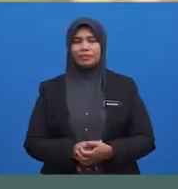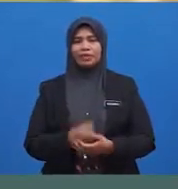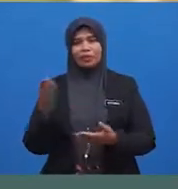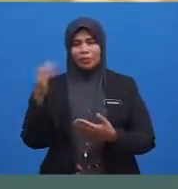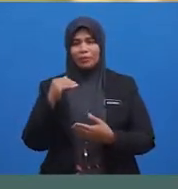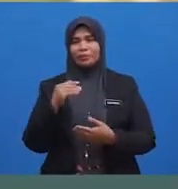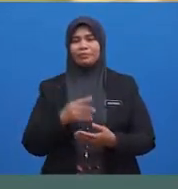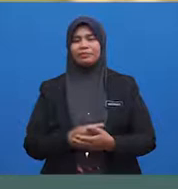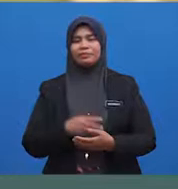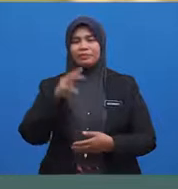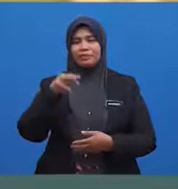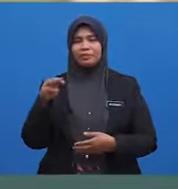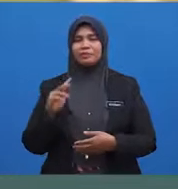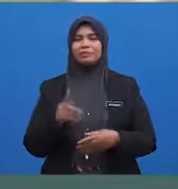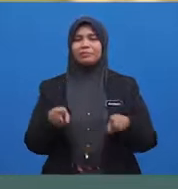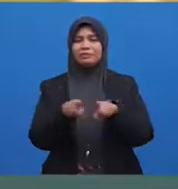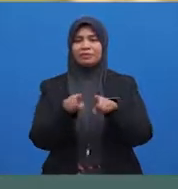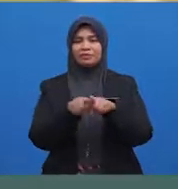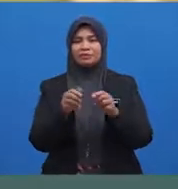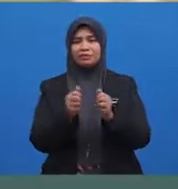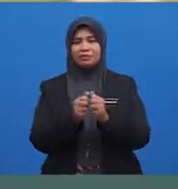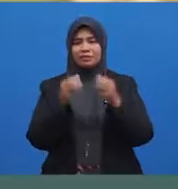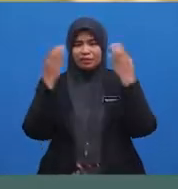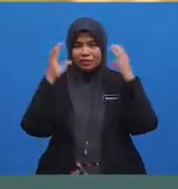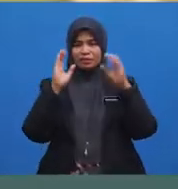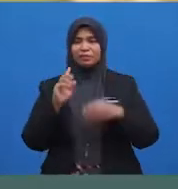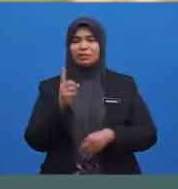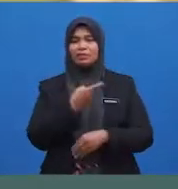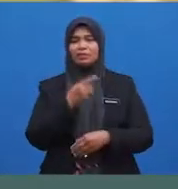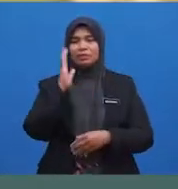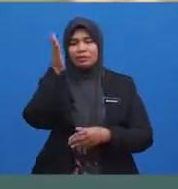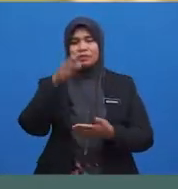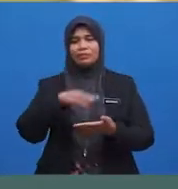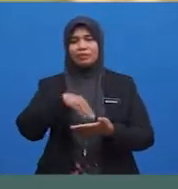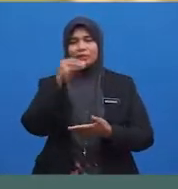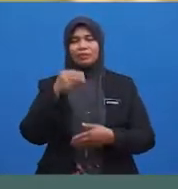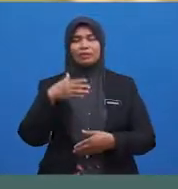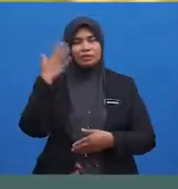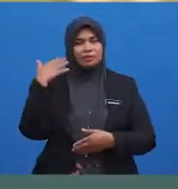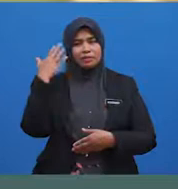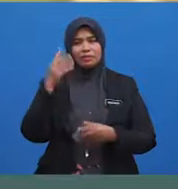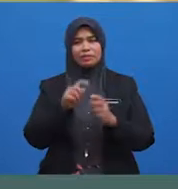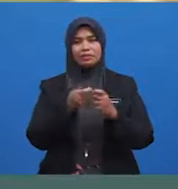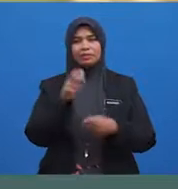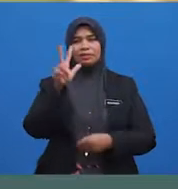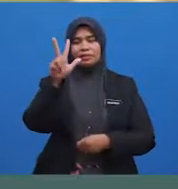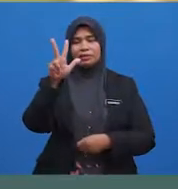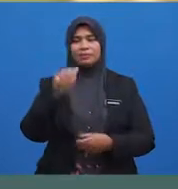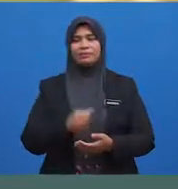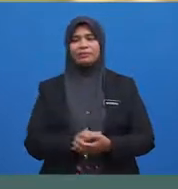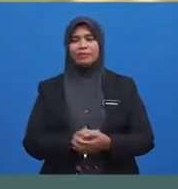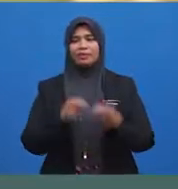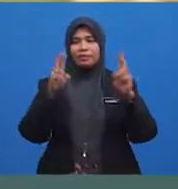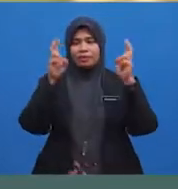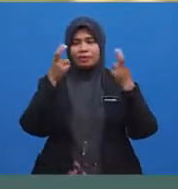Jom murid-murid, bersama-sama dengan cikgu, kita akan belajar sejarah tingkatan 3. Topik